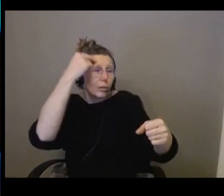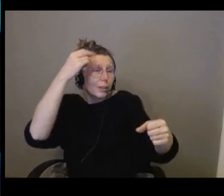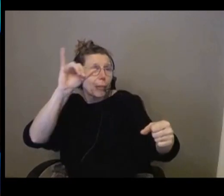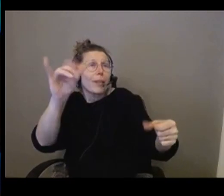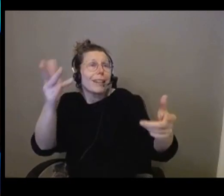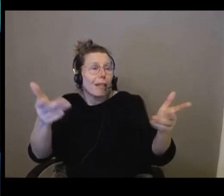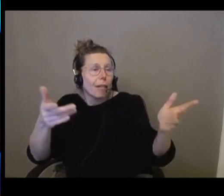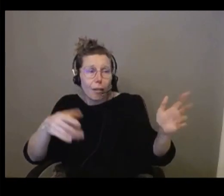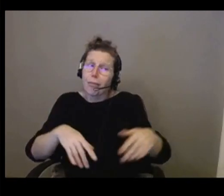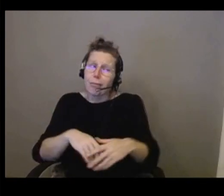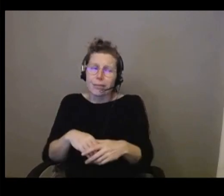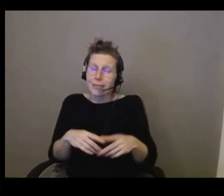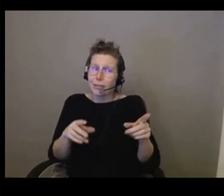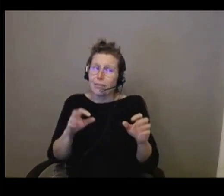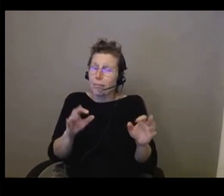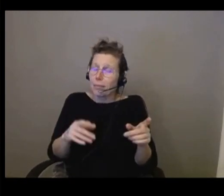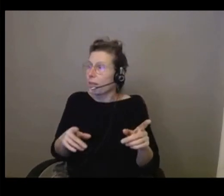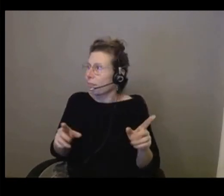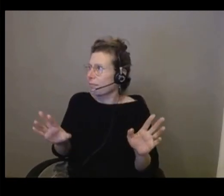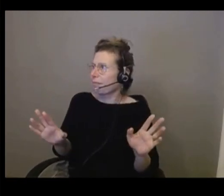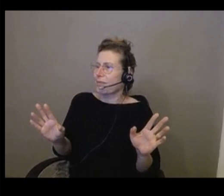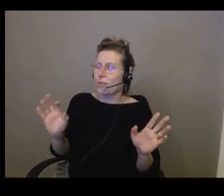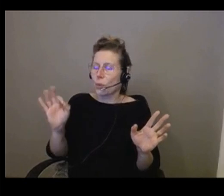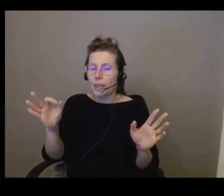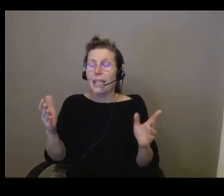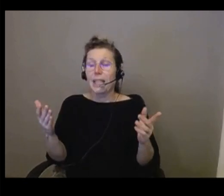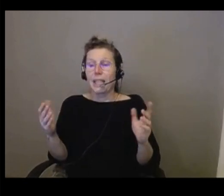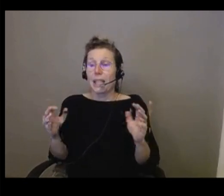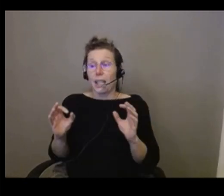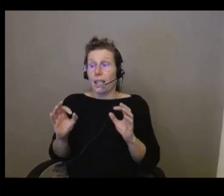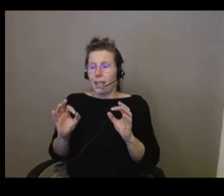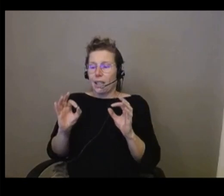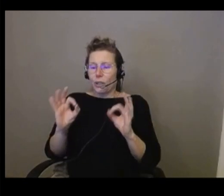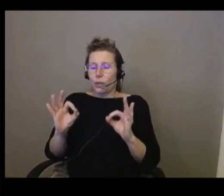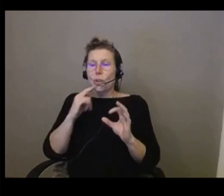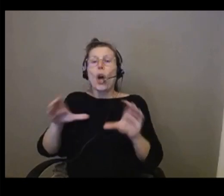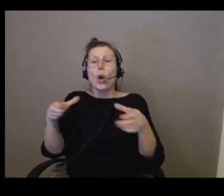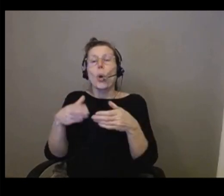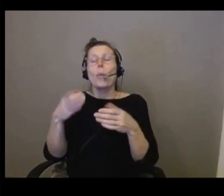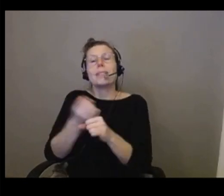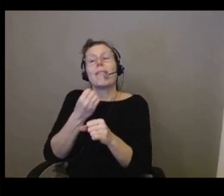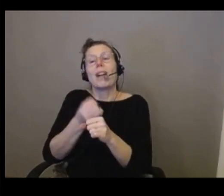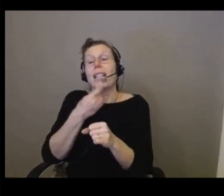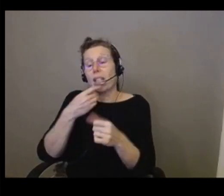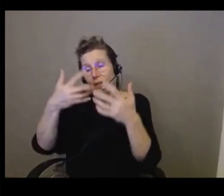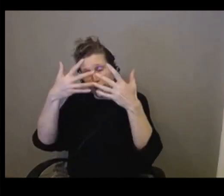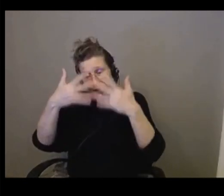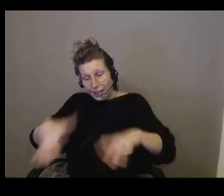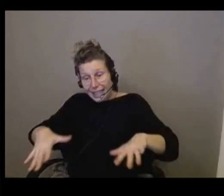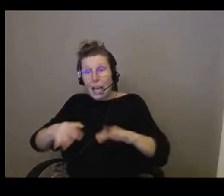Effectivement. Et donc on est ressorti, de ce groupe de travail, un plan d'action également, un plan